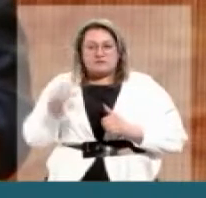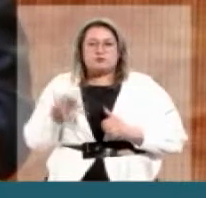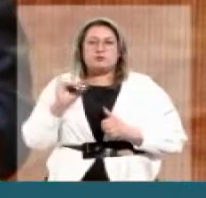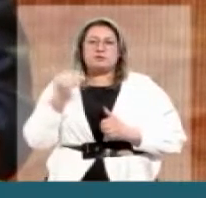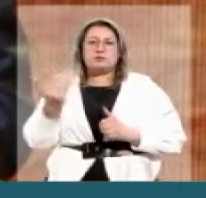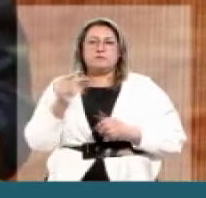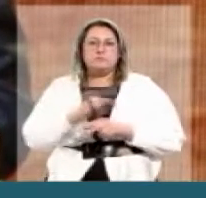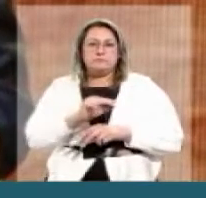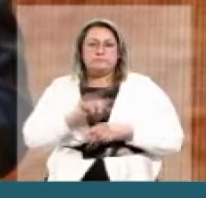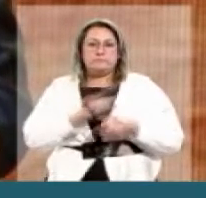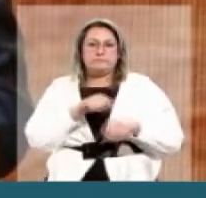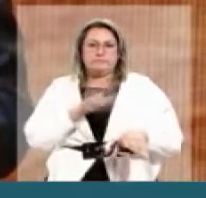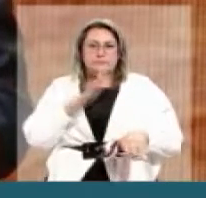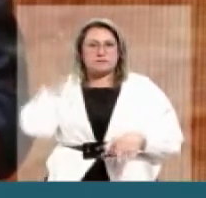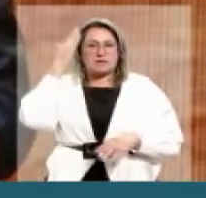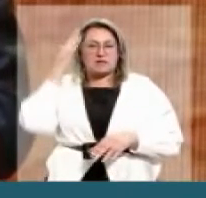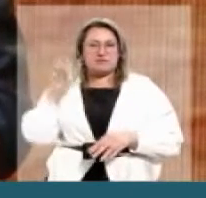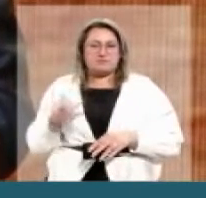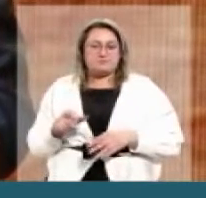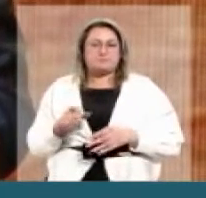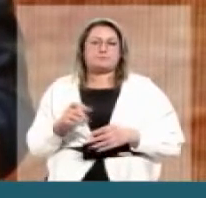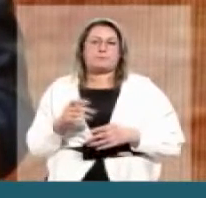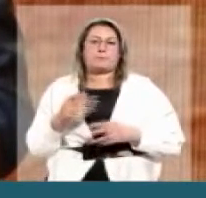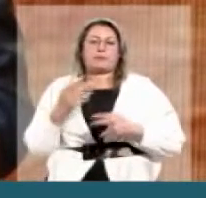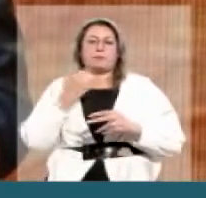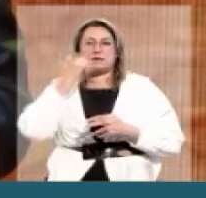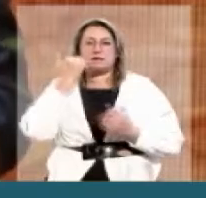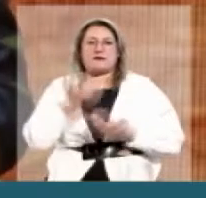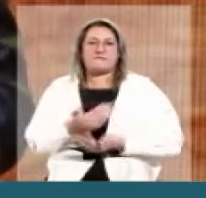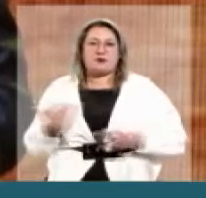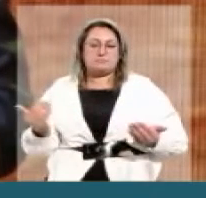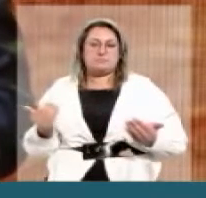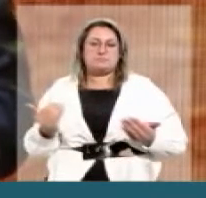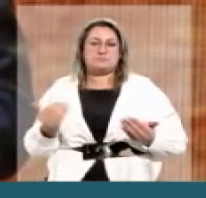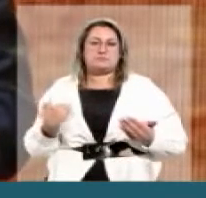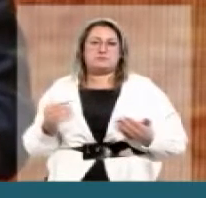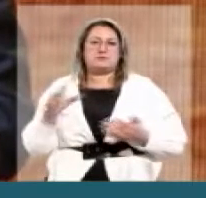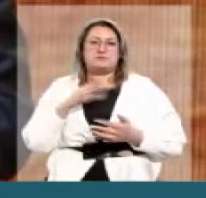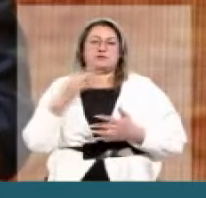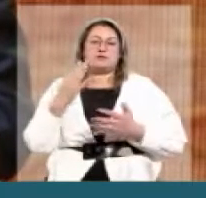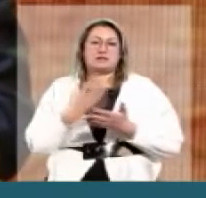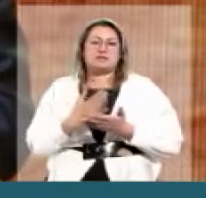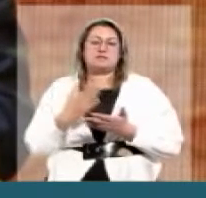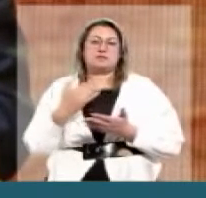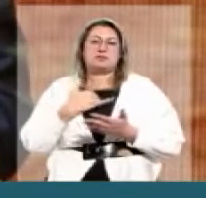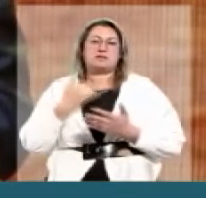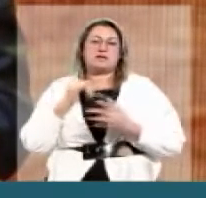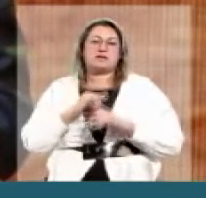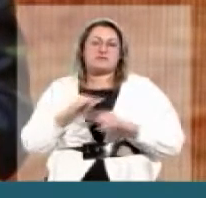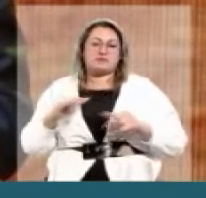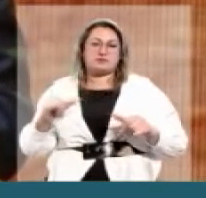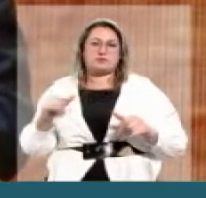тынымсыз ізденістеріңіздің арқасында ұлт болашағын тәрбиелеуге өлшеусіз үлес қосып келесіздер. Бүгінгідей мерейлі